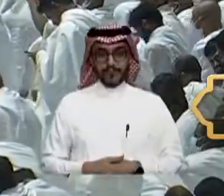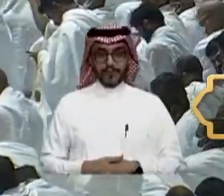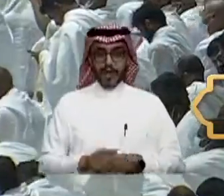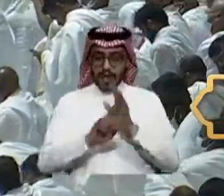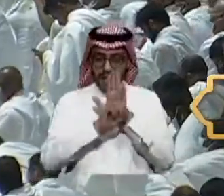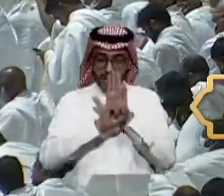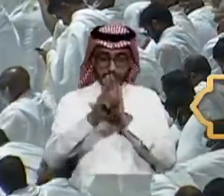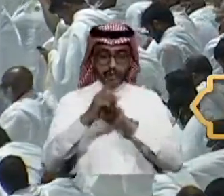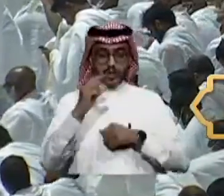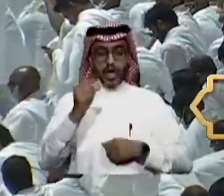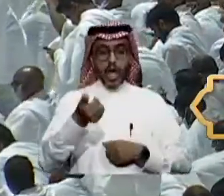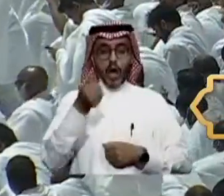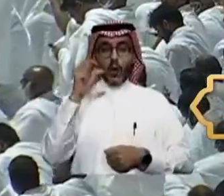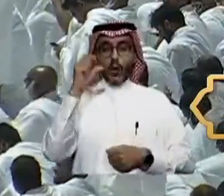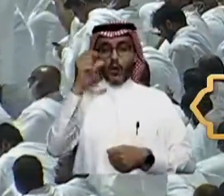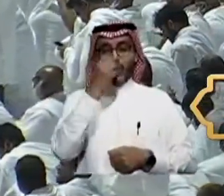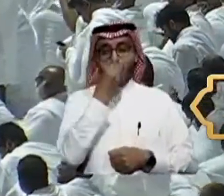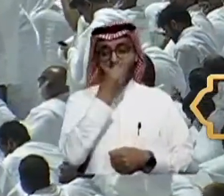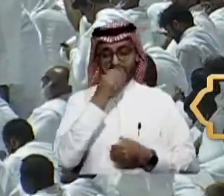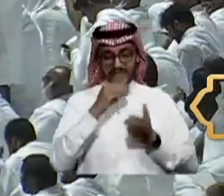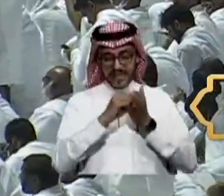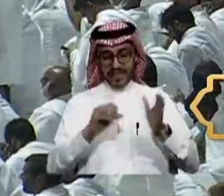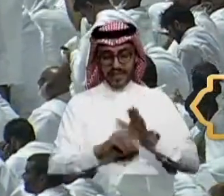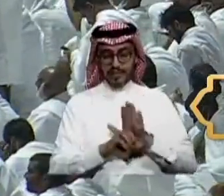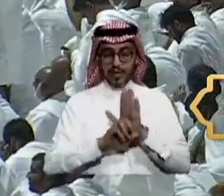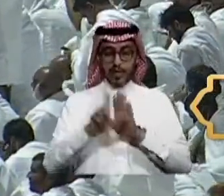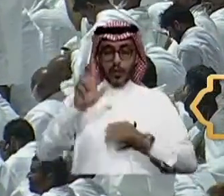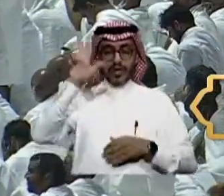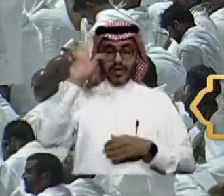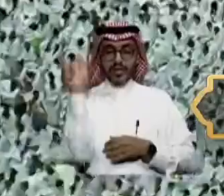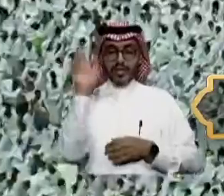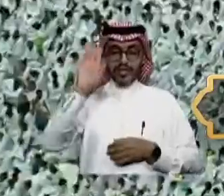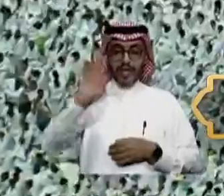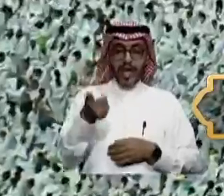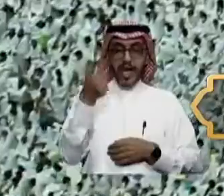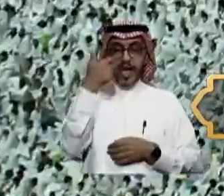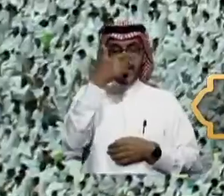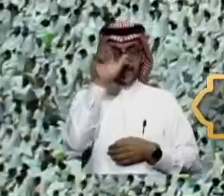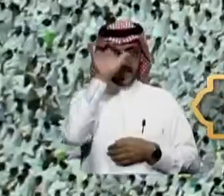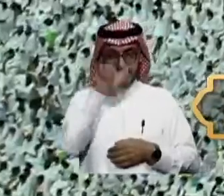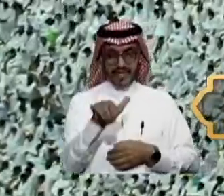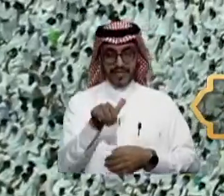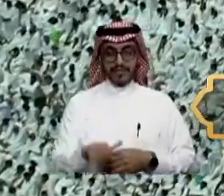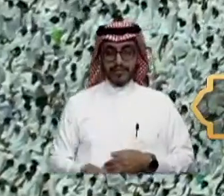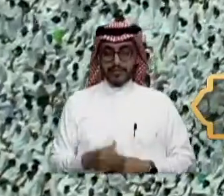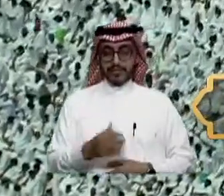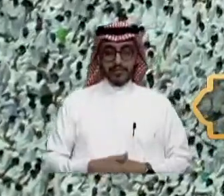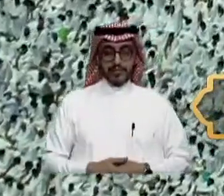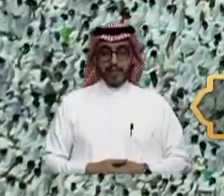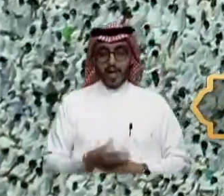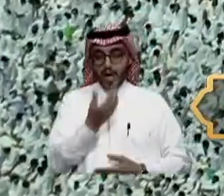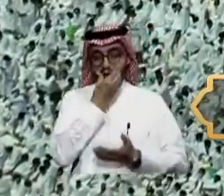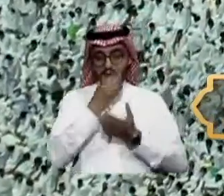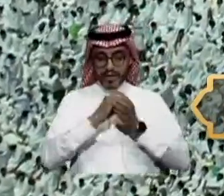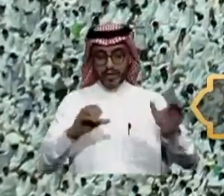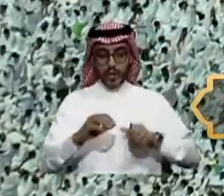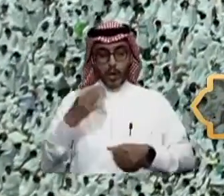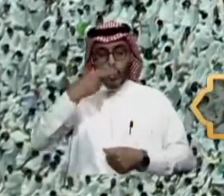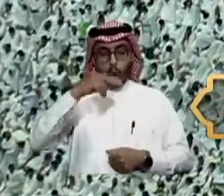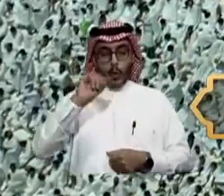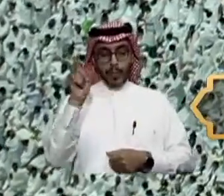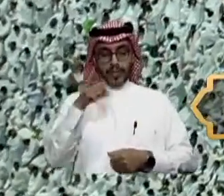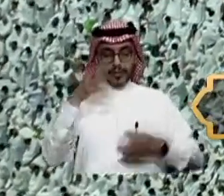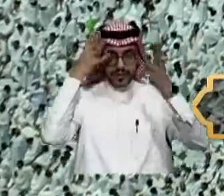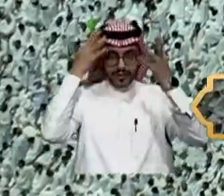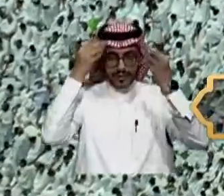اخرجه اب ابو داوود في سننه والنسائي في السنن الكبرى باسناد حسن من حديث ابن عمر رضي